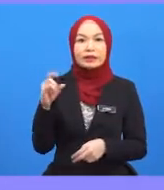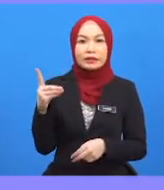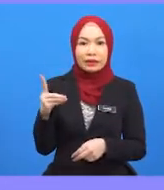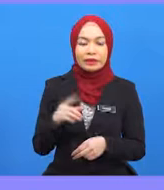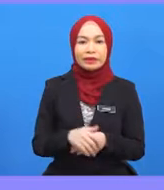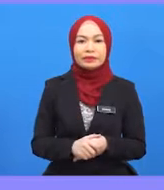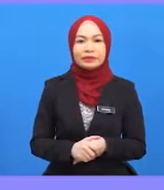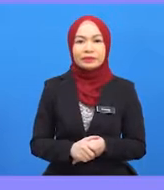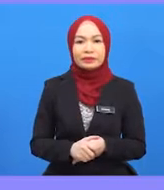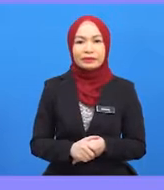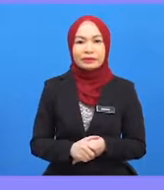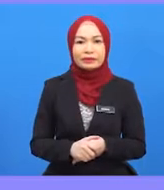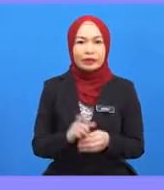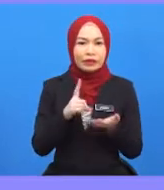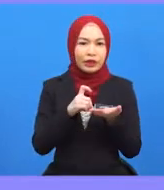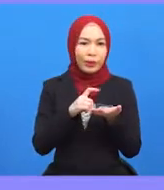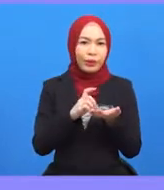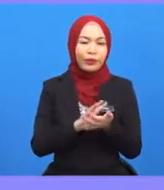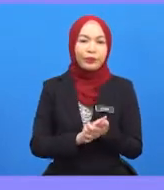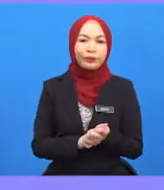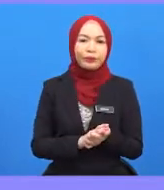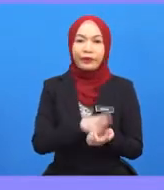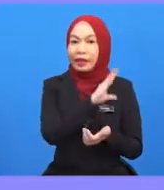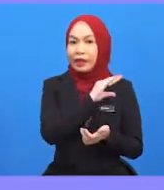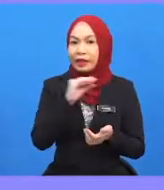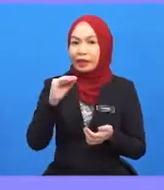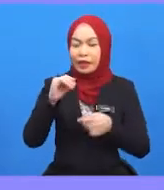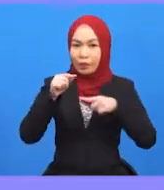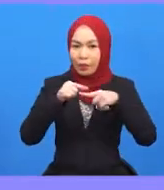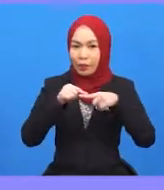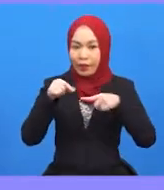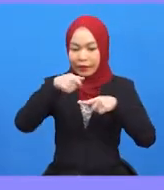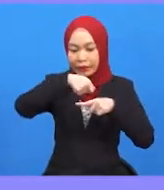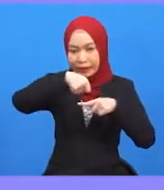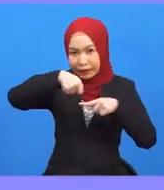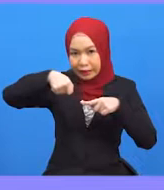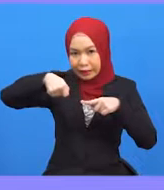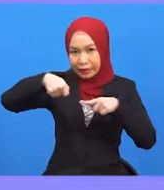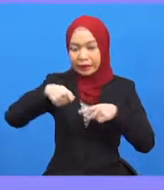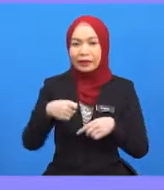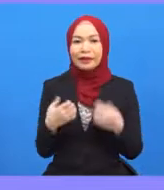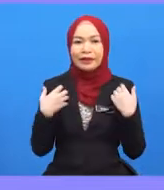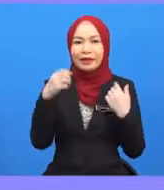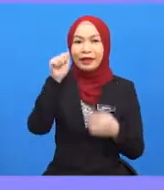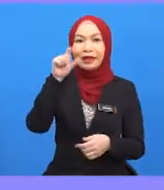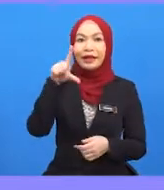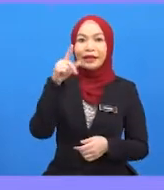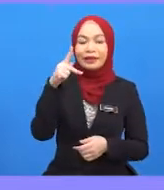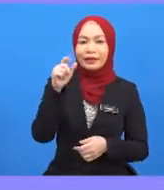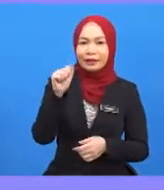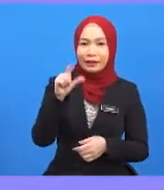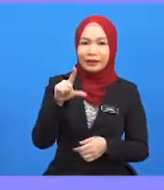Contoh lain pula, kesihatan mulut iaitu ubat gigi bersifat alkali dan